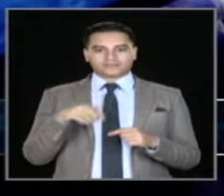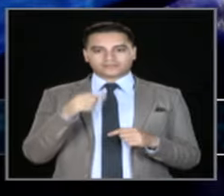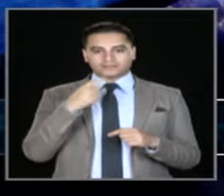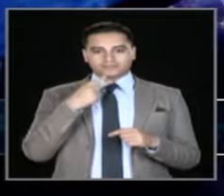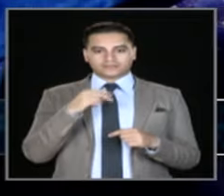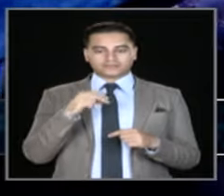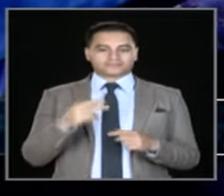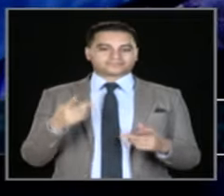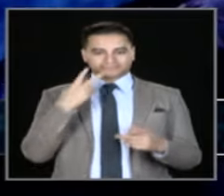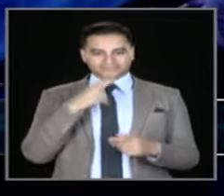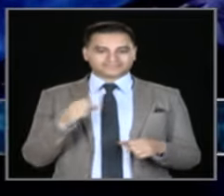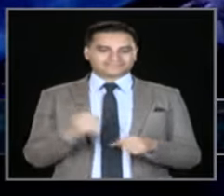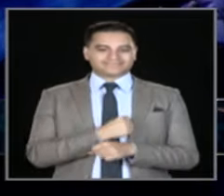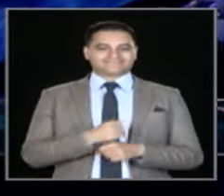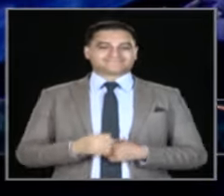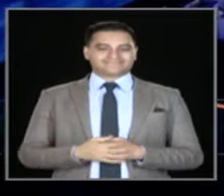الايطالي